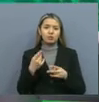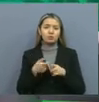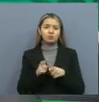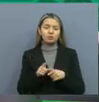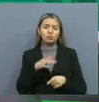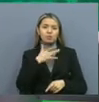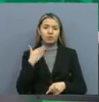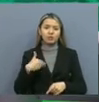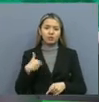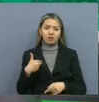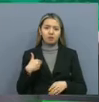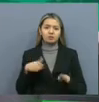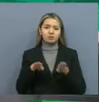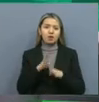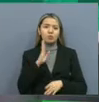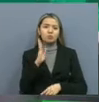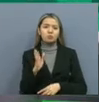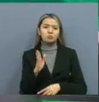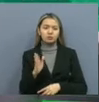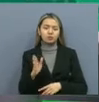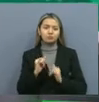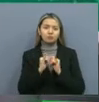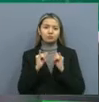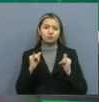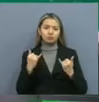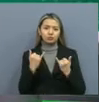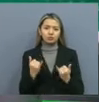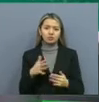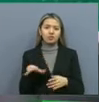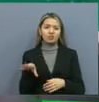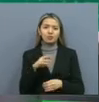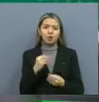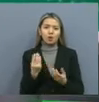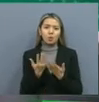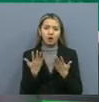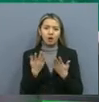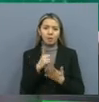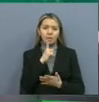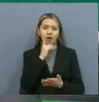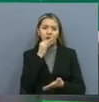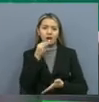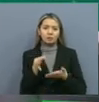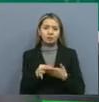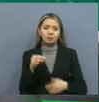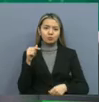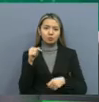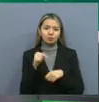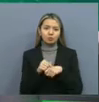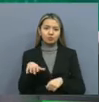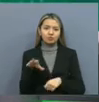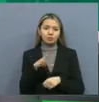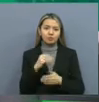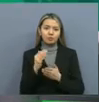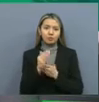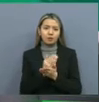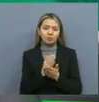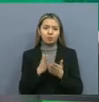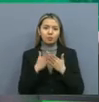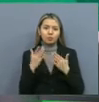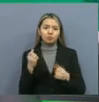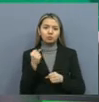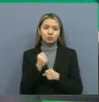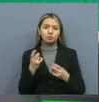ықпалын тигізеді. Ел келешегінің кемелді болуы бүгінгі буынның қолында. Жастарға жауапкершілік жүгін арту үшін бағыт дұрыс жұмыс жасау